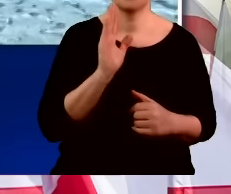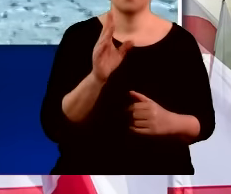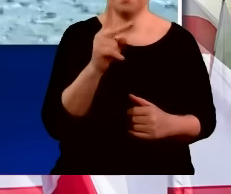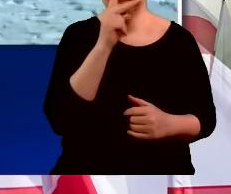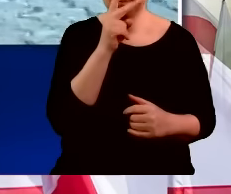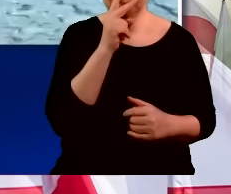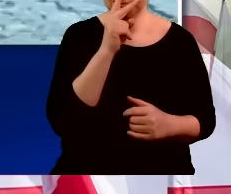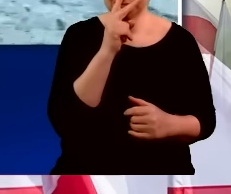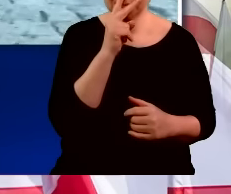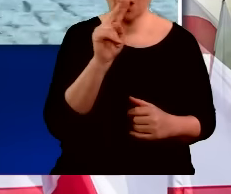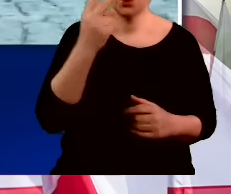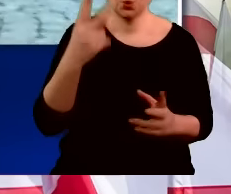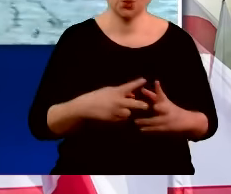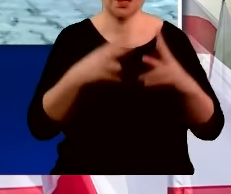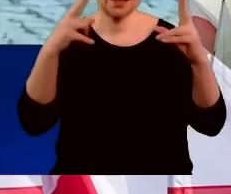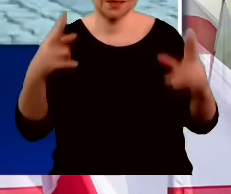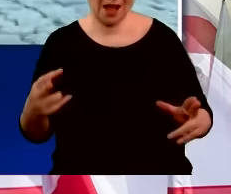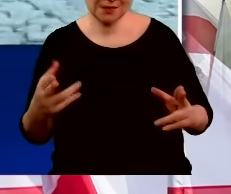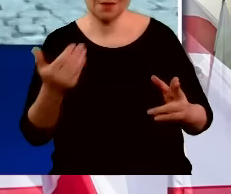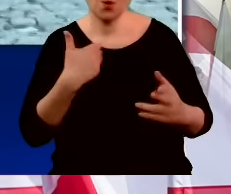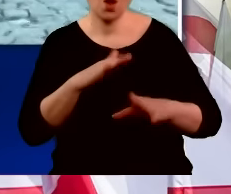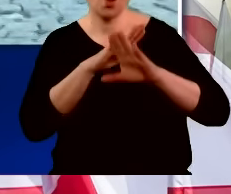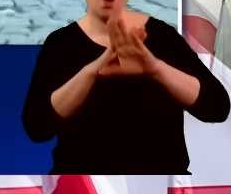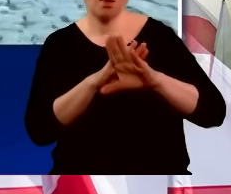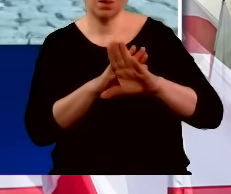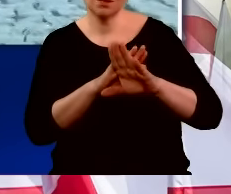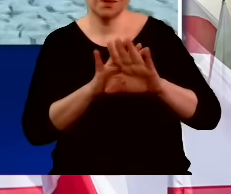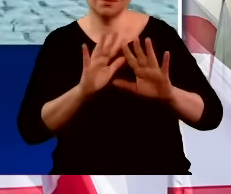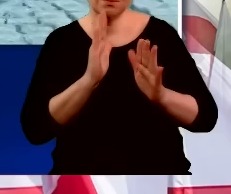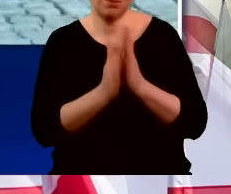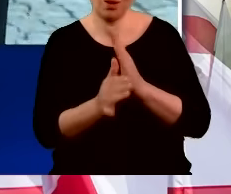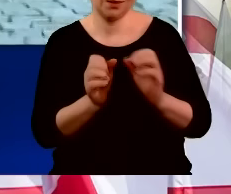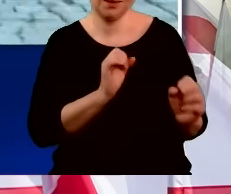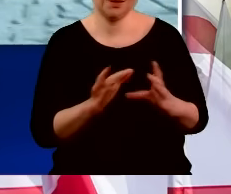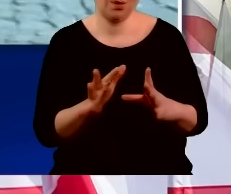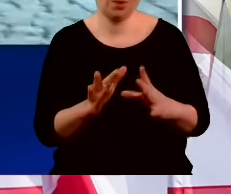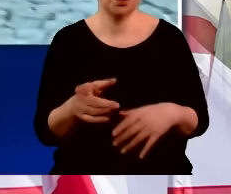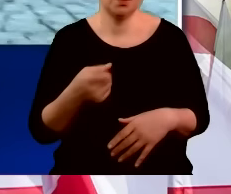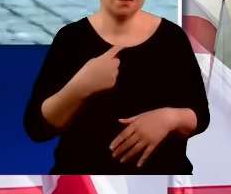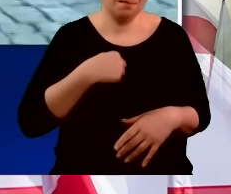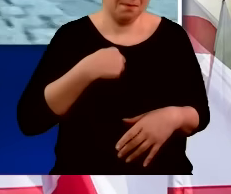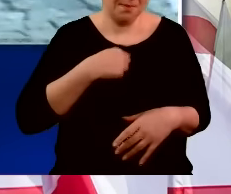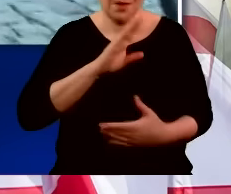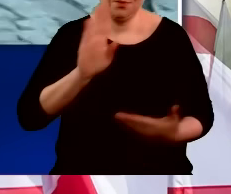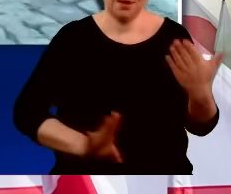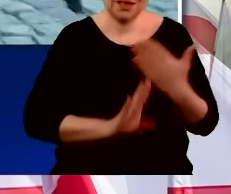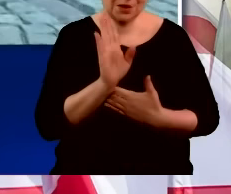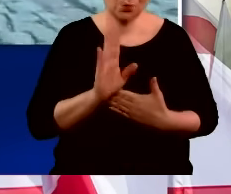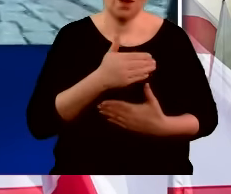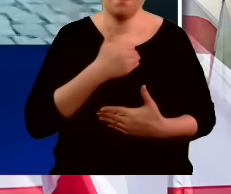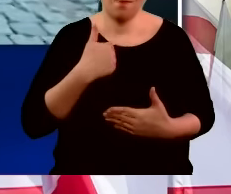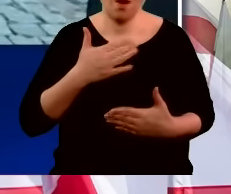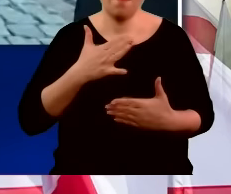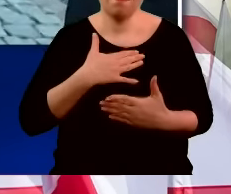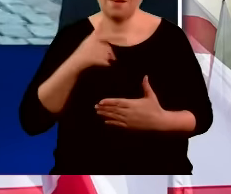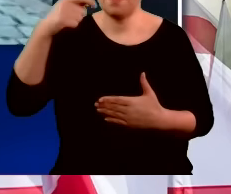oni na drugiej instancji bronili się w sposób bardzo prosty z ich punktu widzenia. My mamy w imieniu Rzeczypospolitej akt łaski od